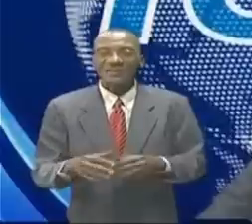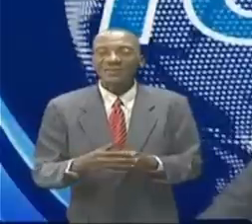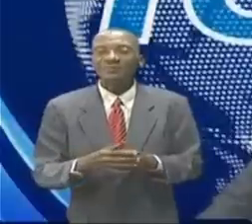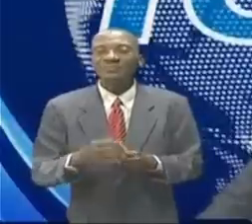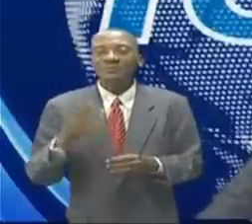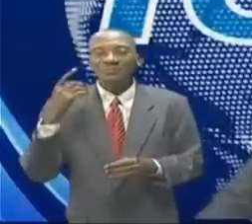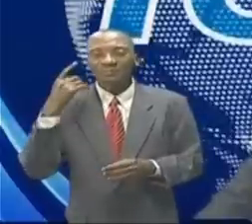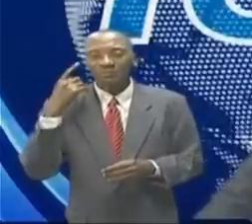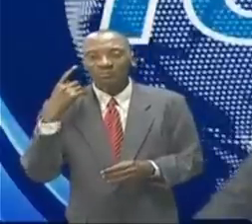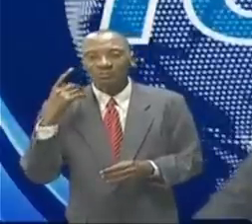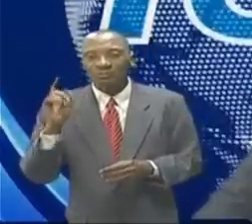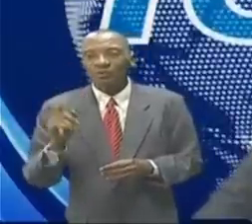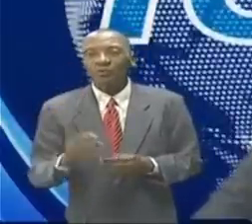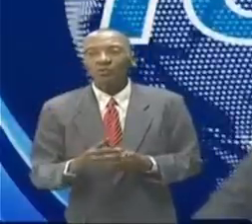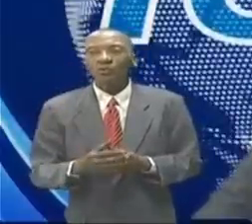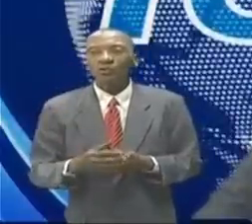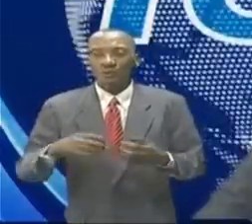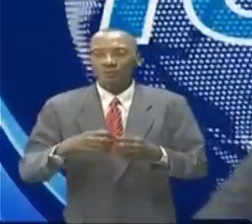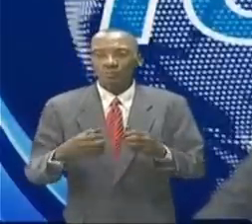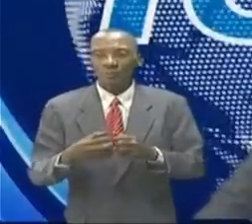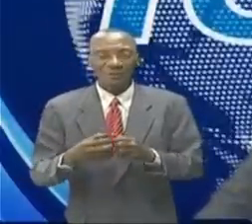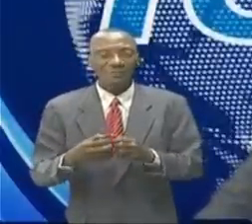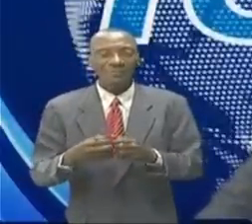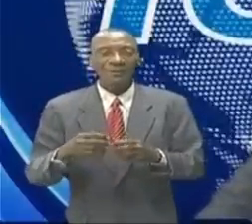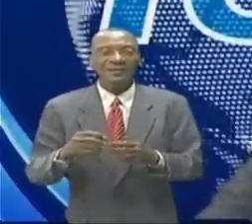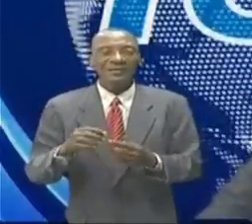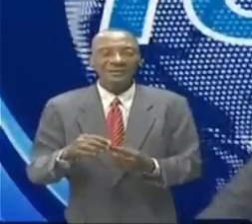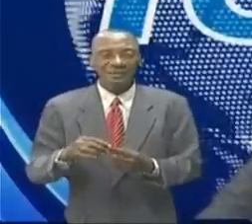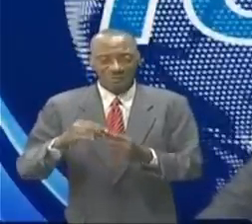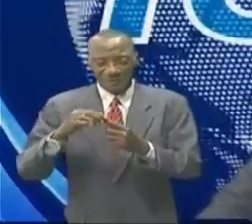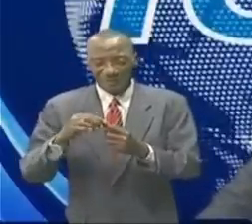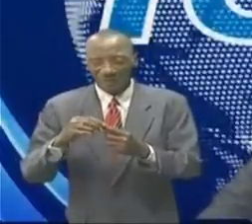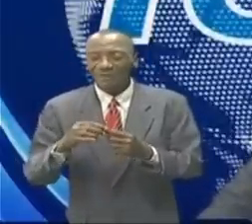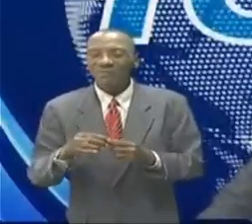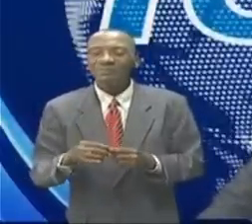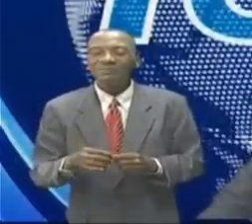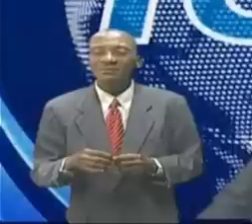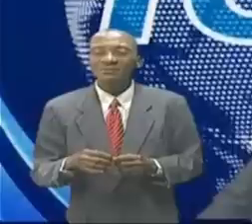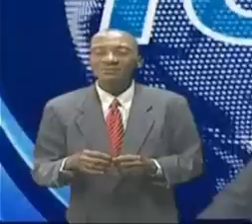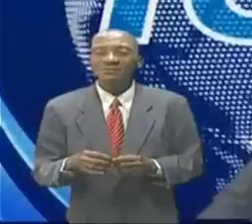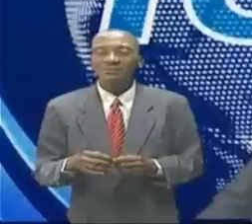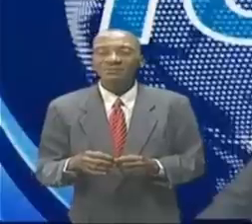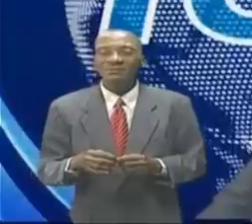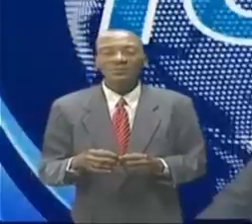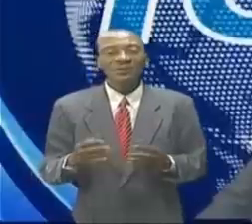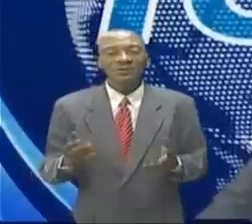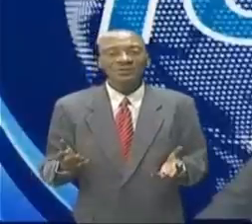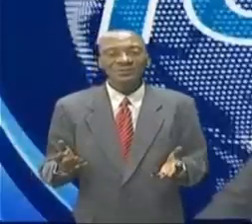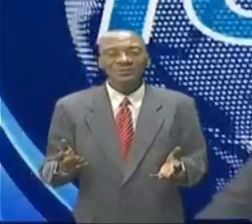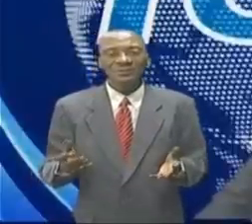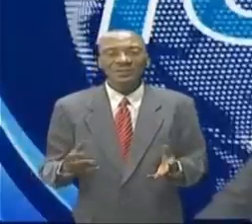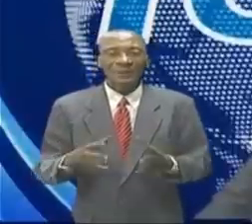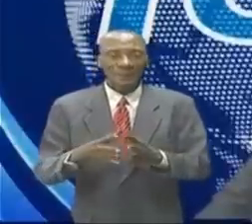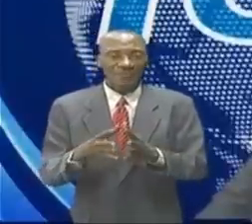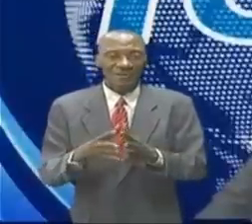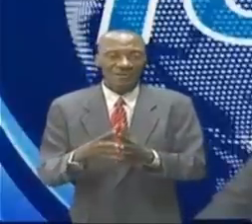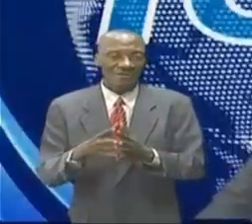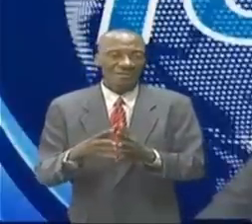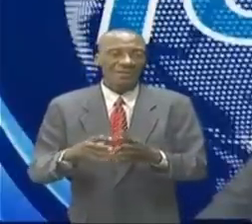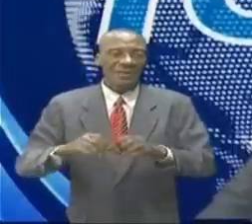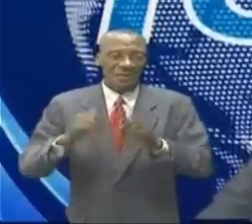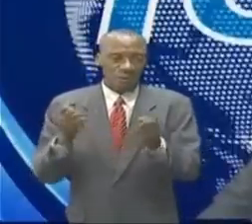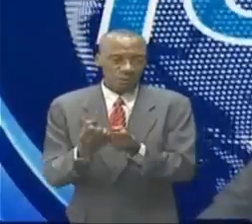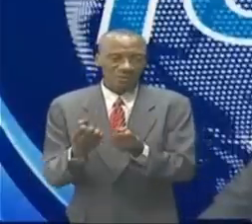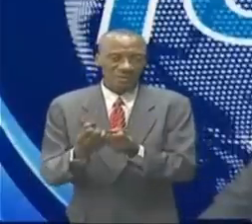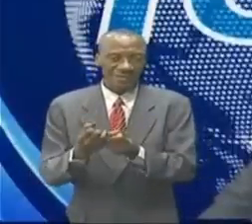Congo sur la situation sécuritaire dans sa partie orientale, Alexis Kisaro, émissaire de Félix-Antoine Tshisekedi, après